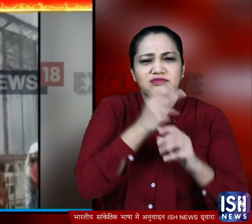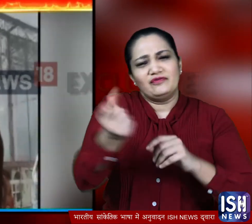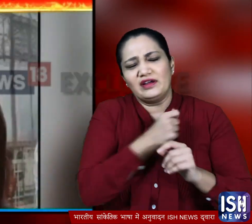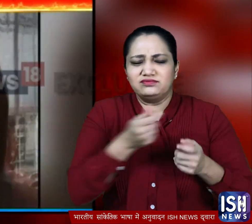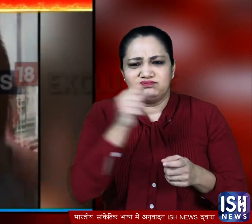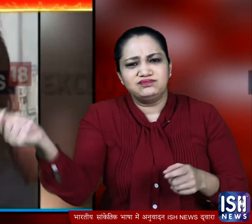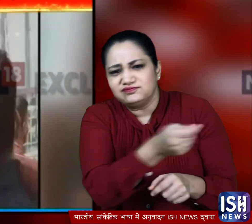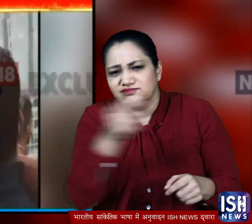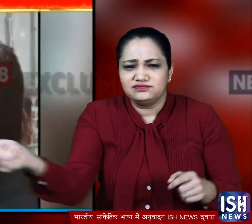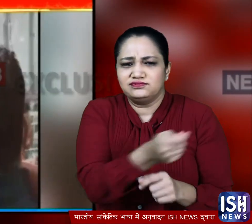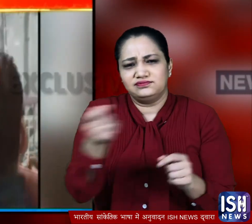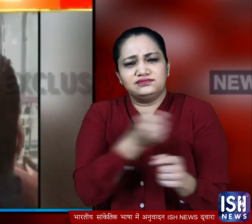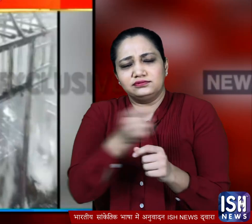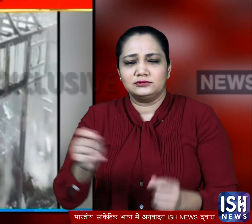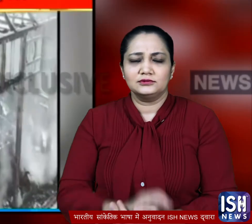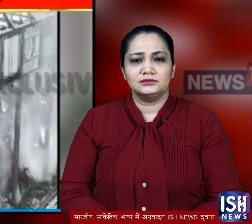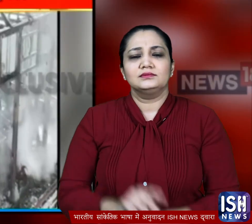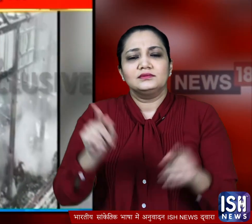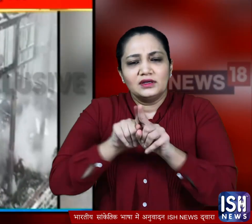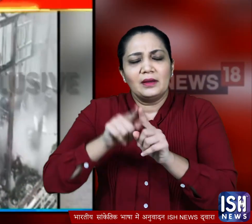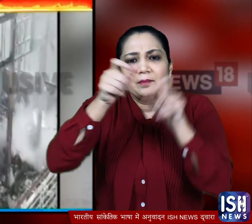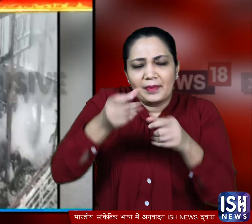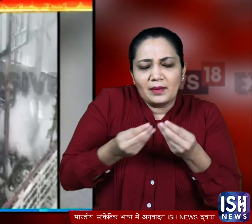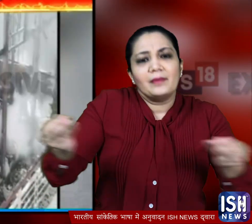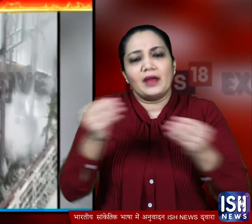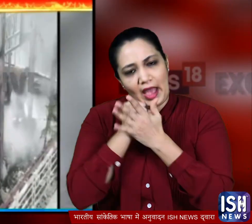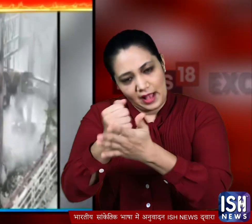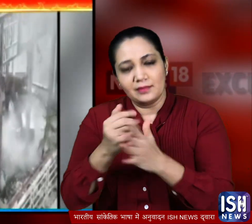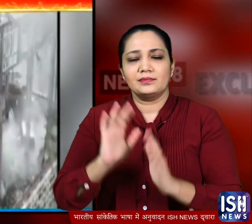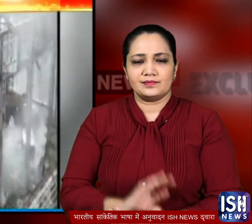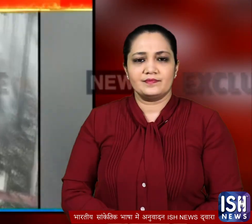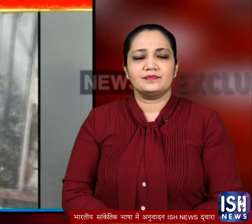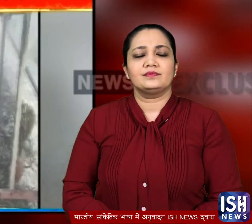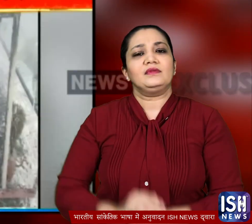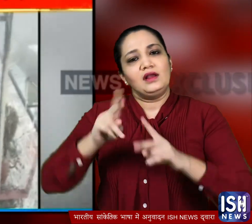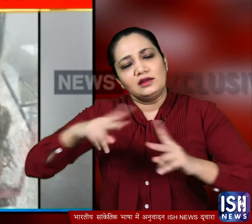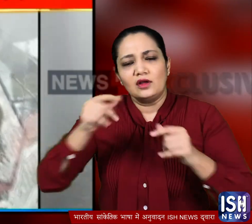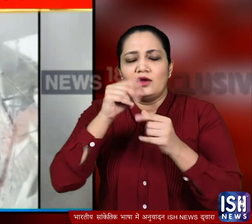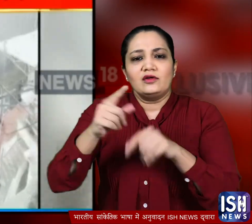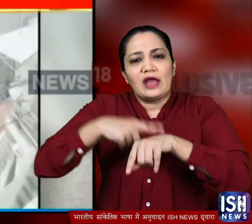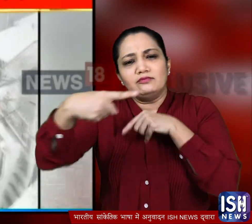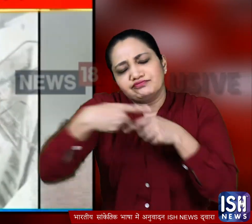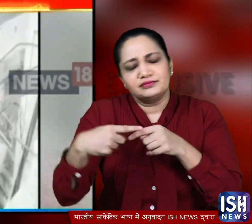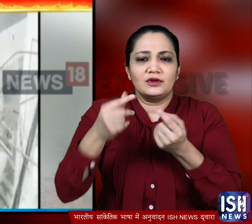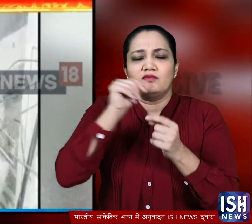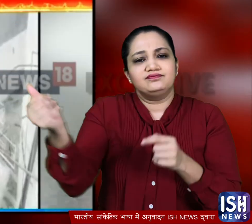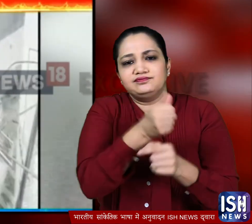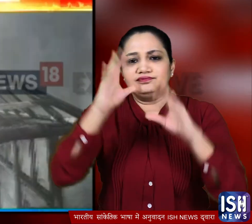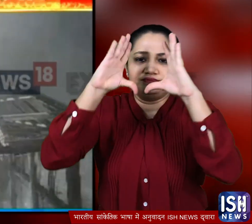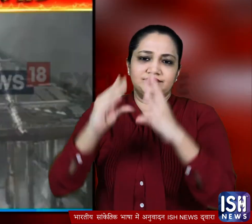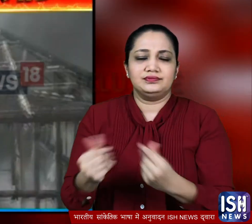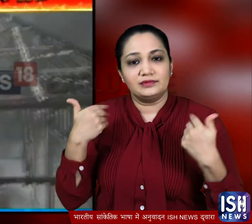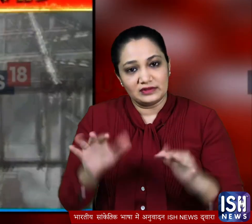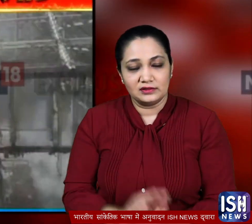वक्त गंवाए आग बुझाने का काम शुरू कर दिया। इसमें आसपास मौजूद लोगों ने भी उनका पूरा साथ दिया, जिसकी बदौलत काफी कम समय में आग बुझाई जा